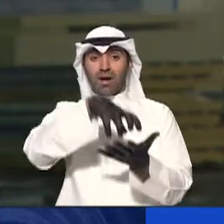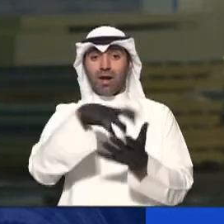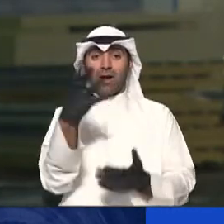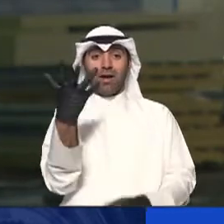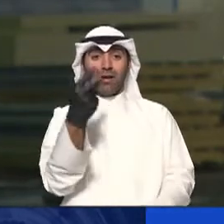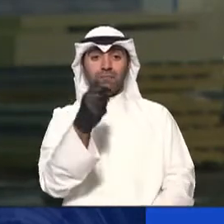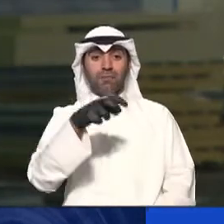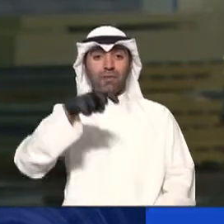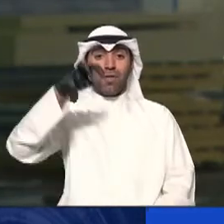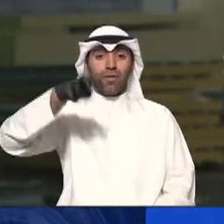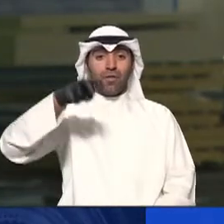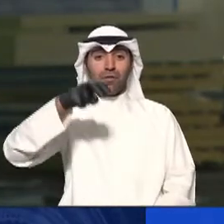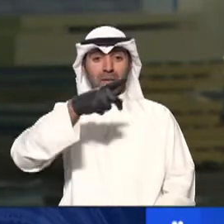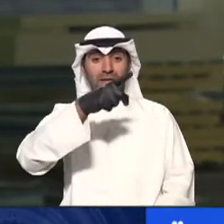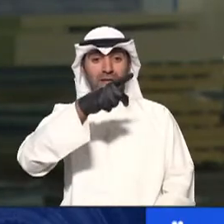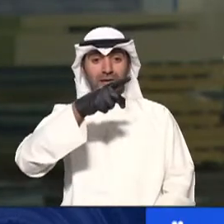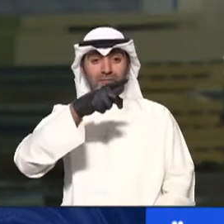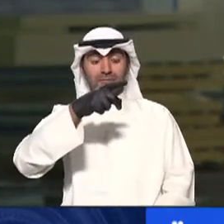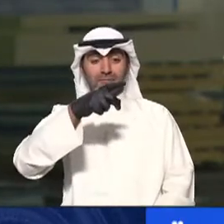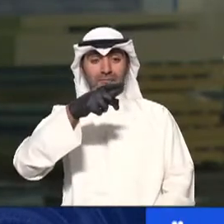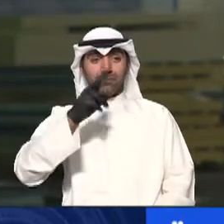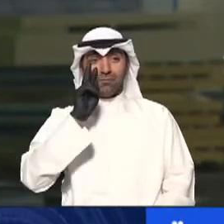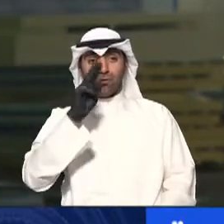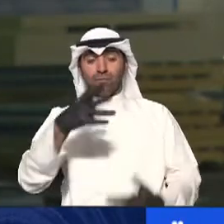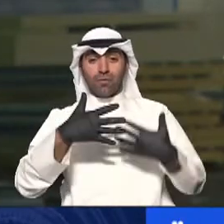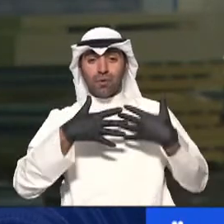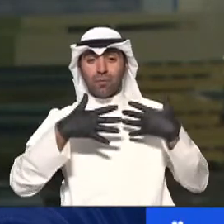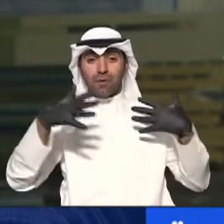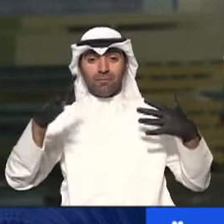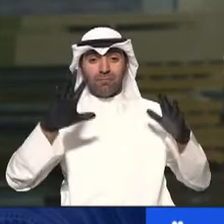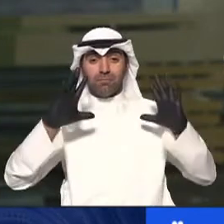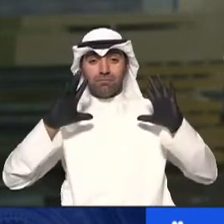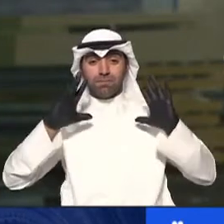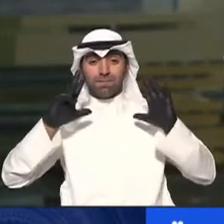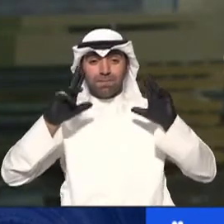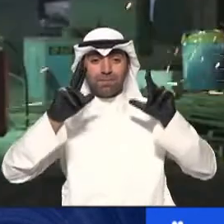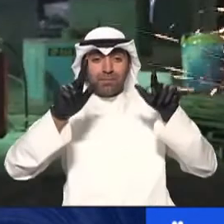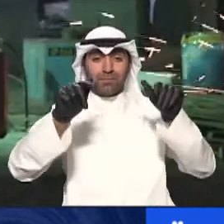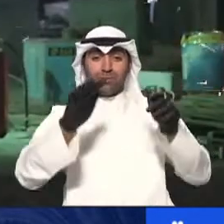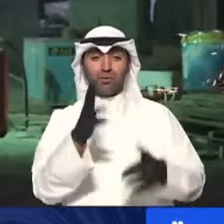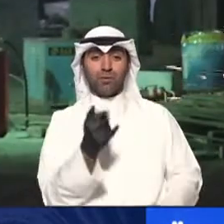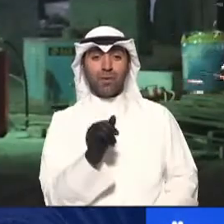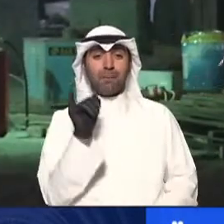عن يعني دورات مياه مع أماكن مخصصة